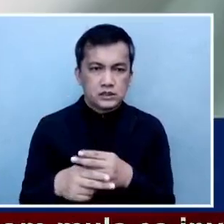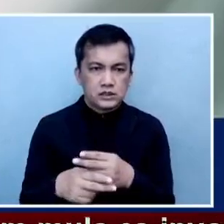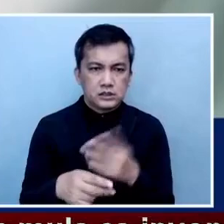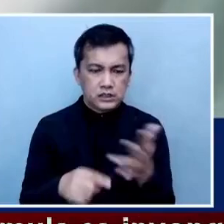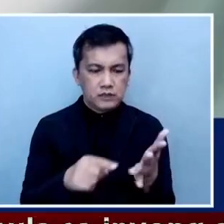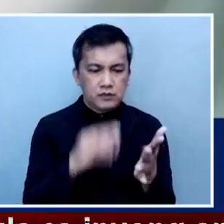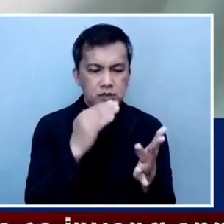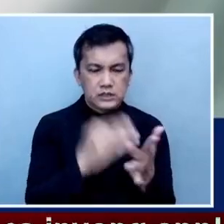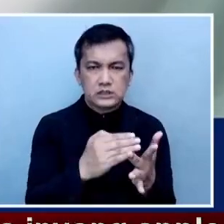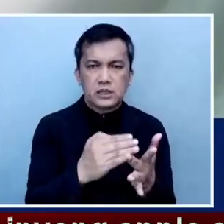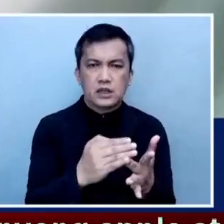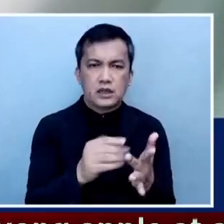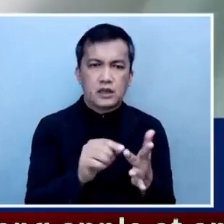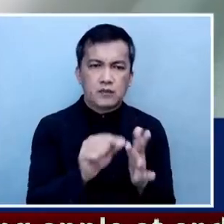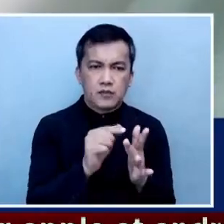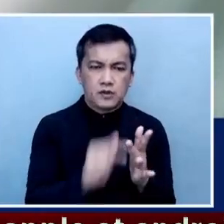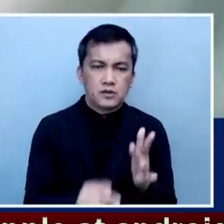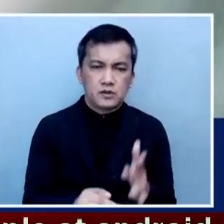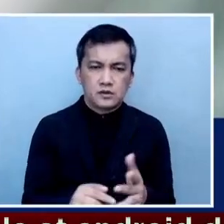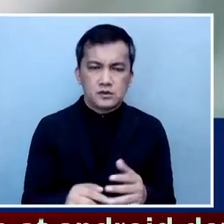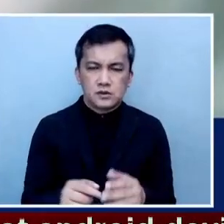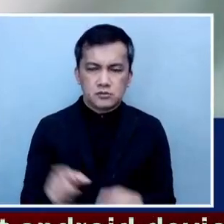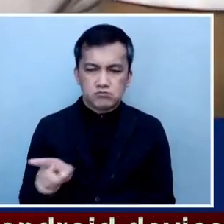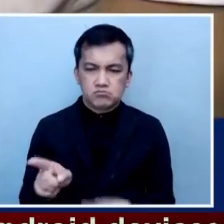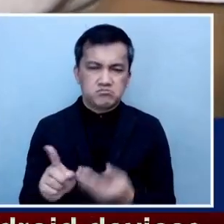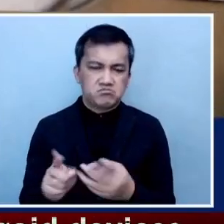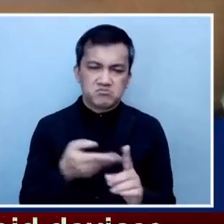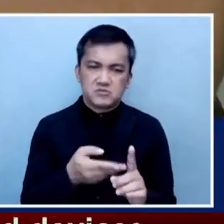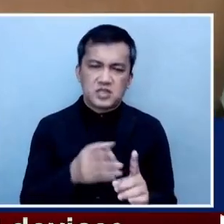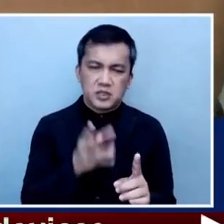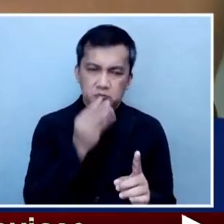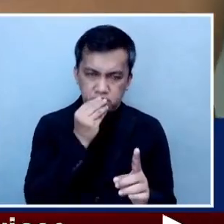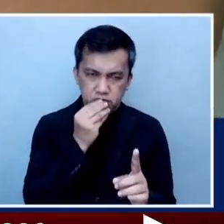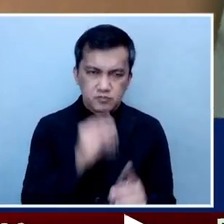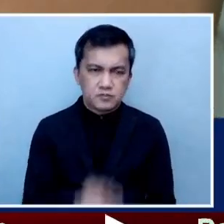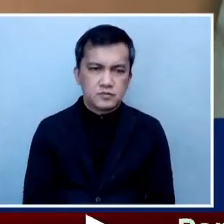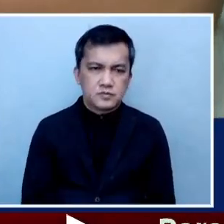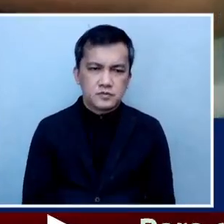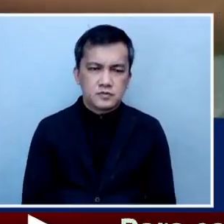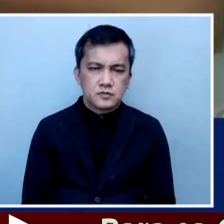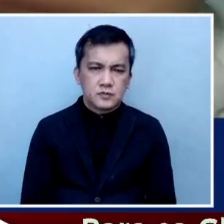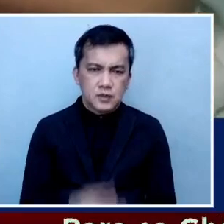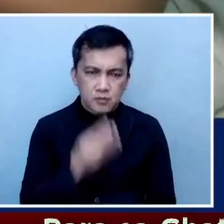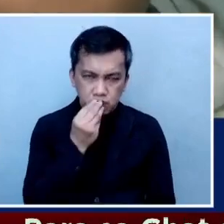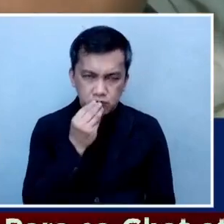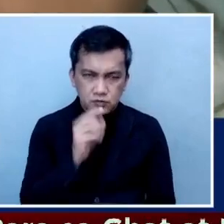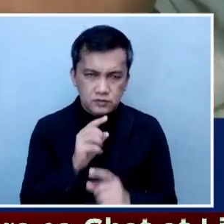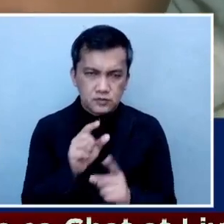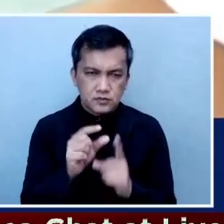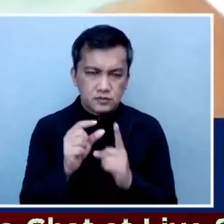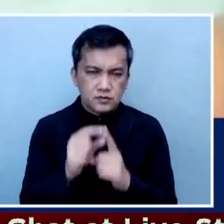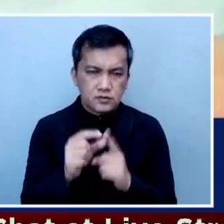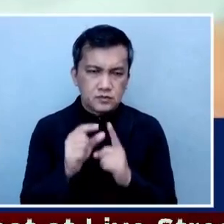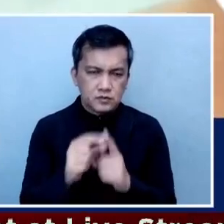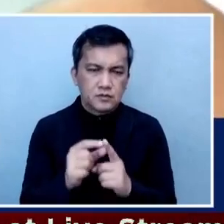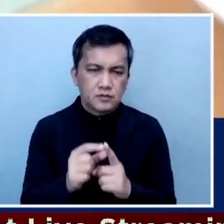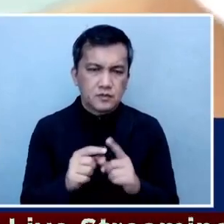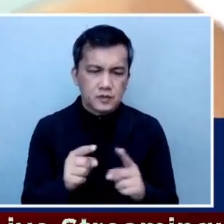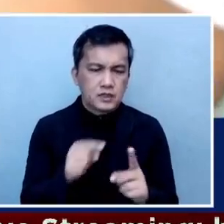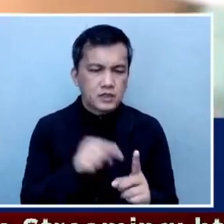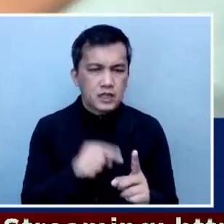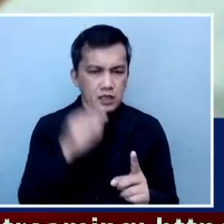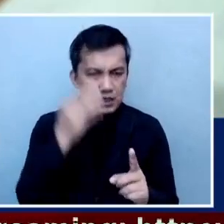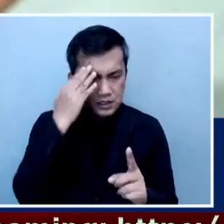kamay. Tumanggi na siyang magbigay ng pahayag sa kamera. Matipid ang kanyang mga salita. Pero batid